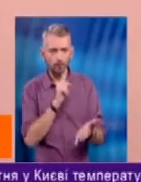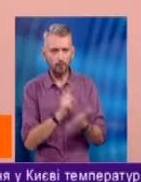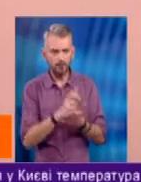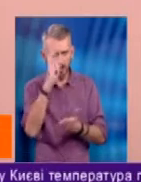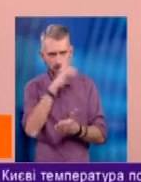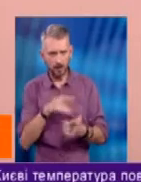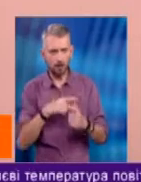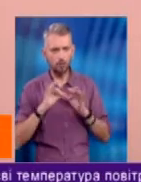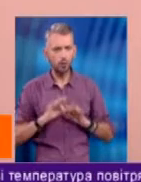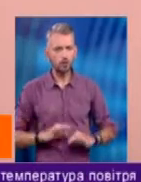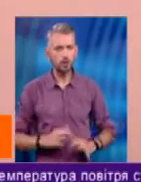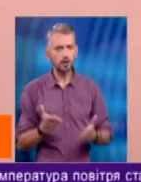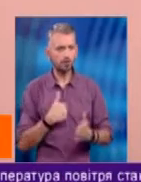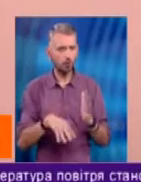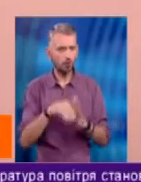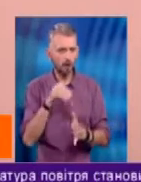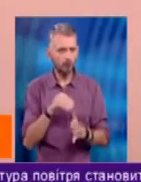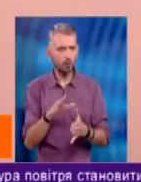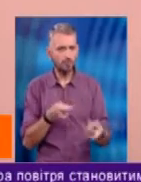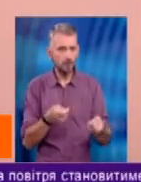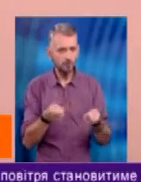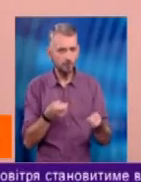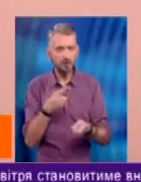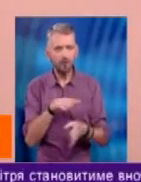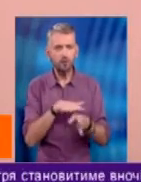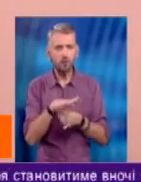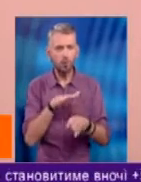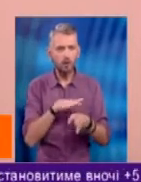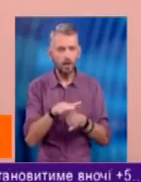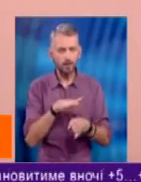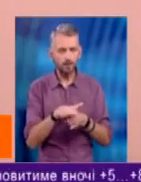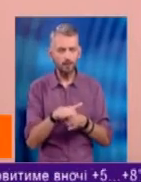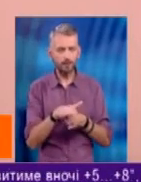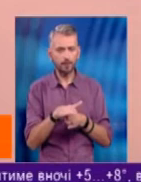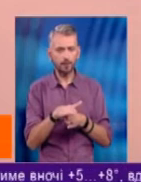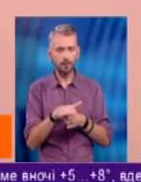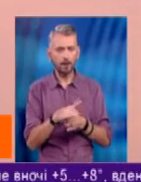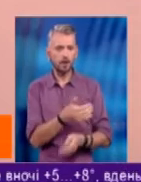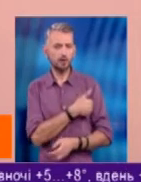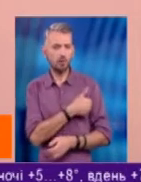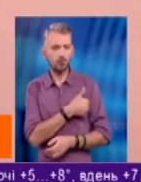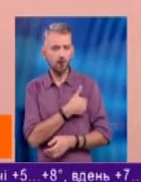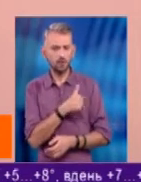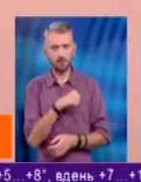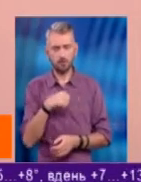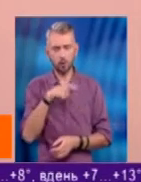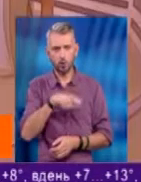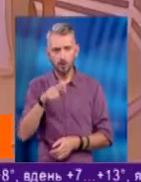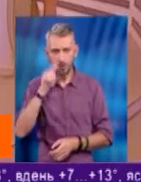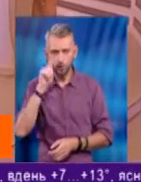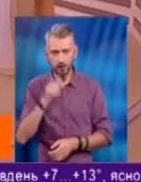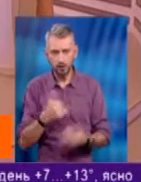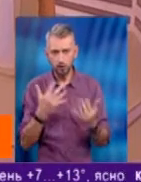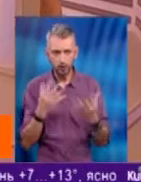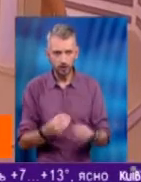або чиновників, які ми вибираємо в менеджмент, для виконання, скажімо так, за бажання самих громадян України на